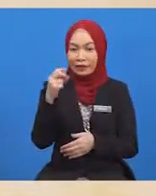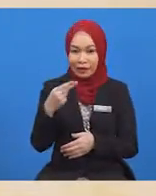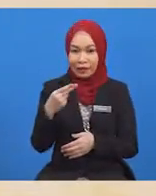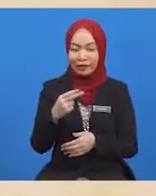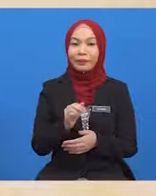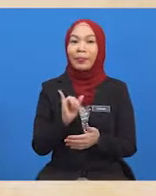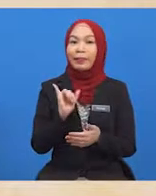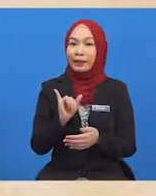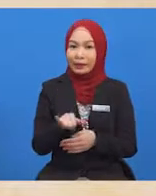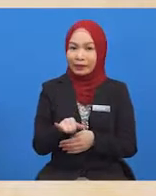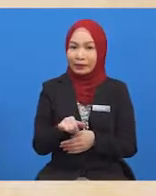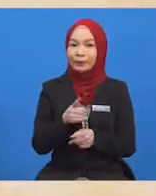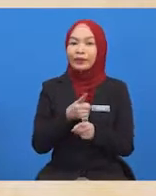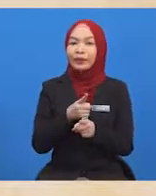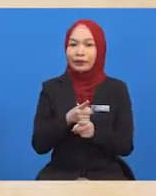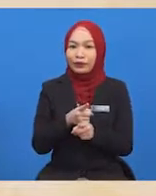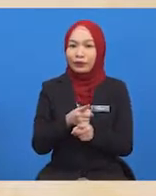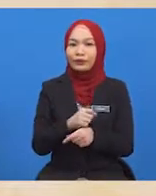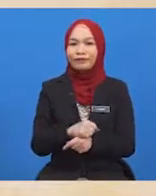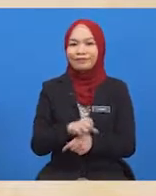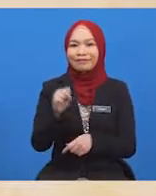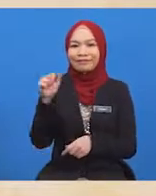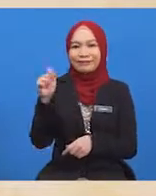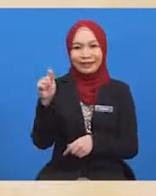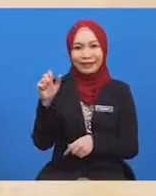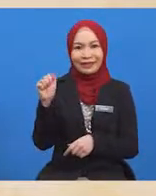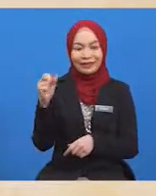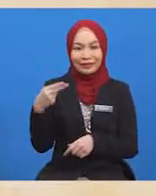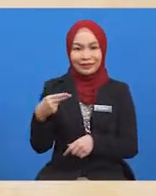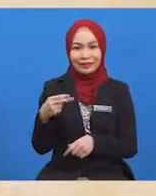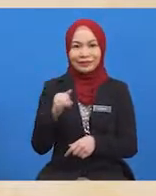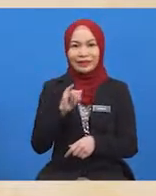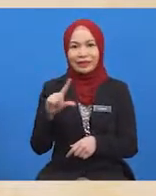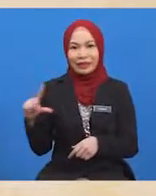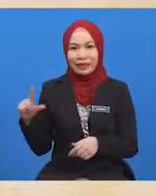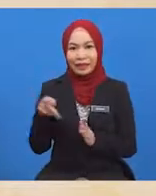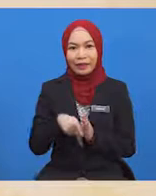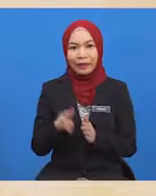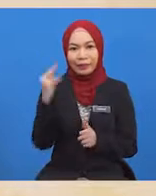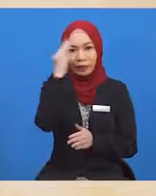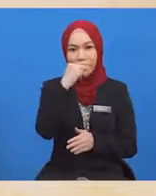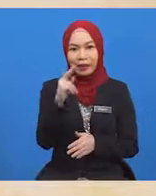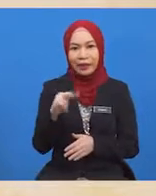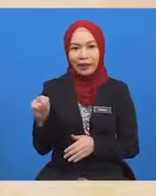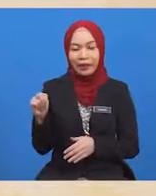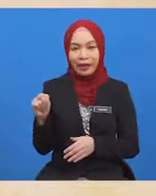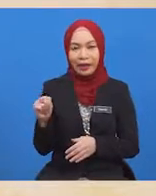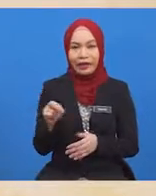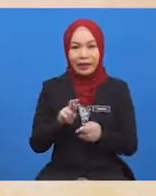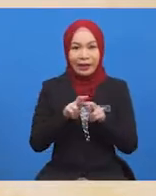Ya, betul. Satah ialah permukaan rata pada suatu objek.